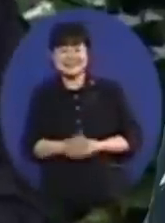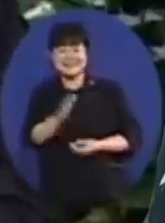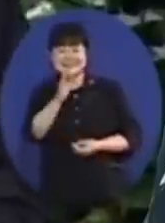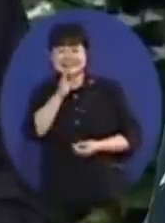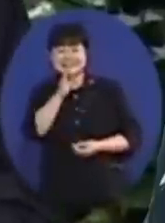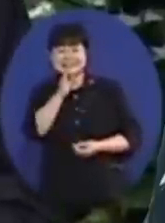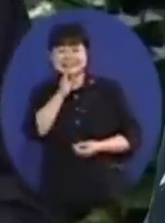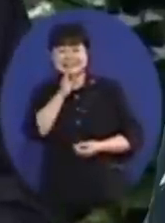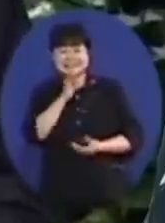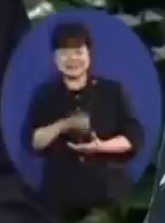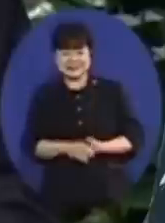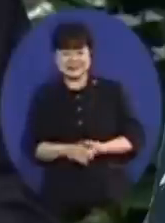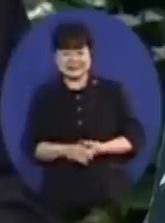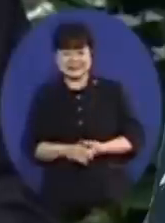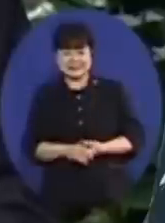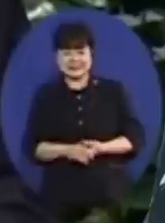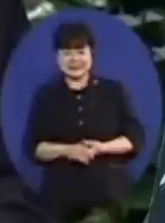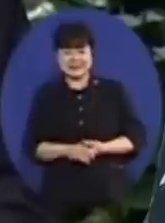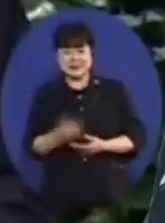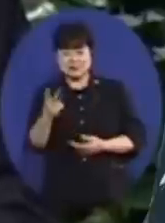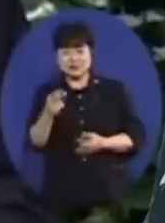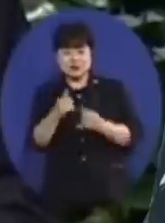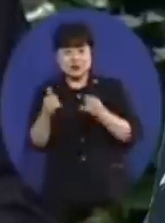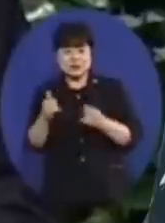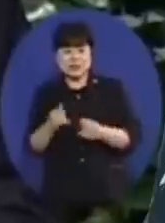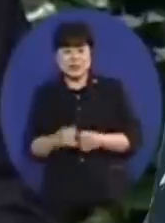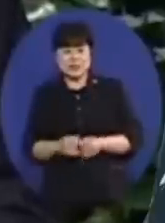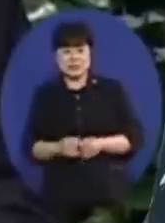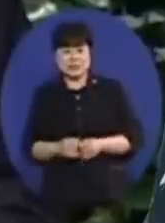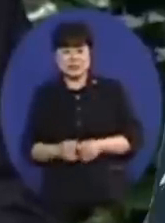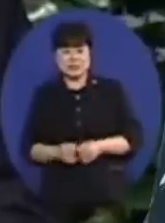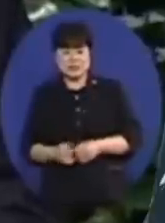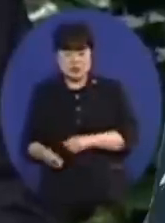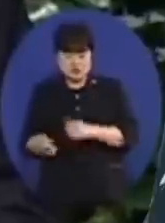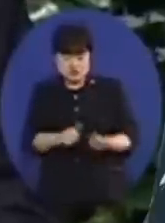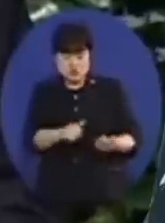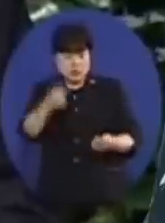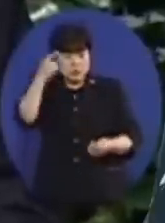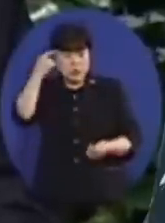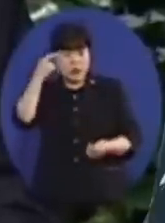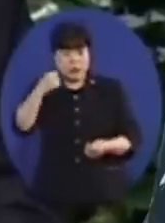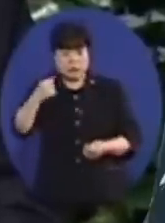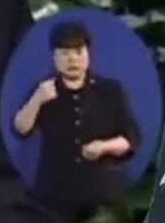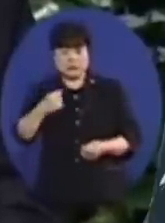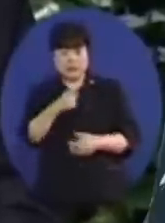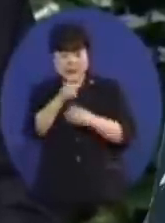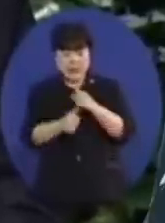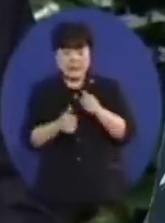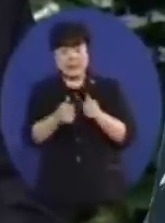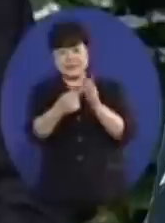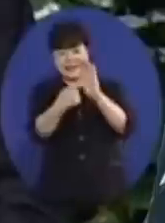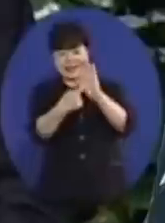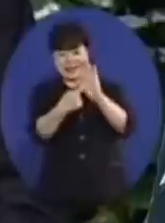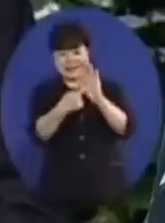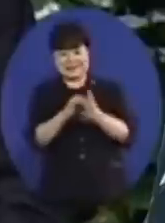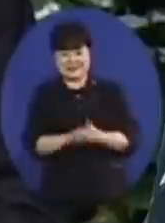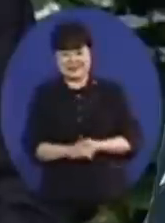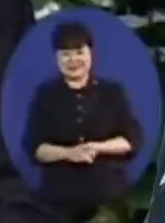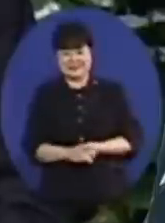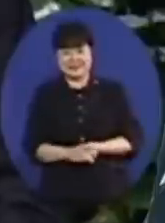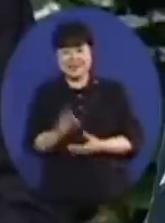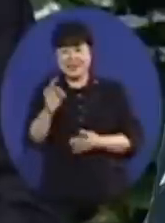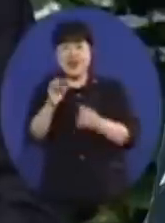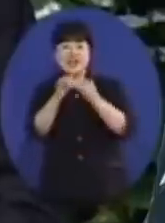그런데 군중들이 도를 들어서이 두 사람을 쳐 죽이려고 했습니다 그때 하나님이 나타나셔서 열